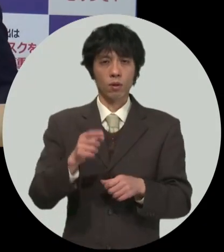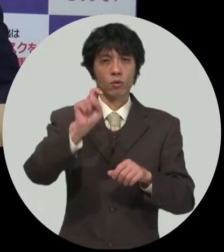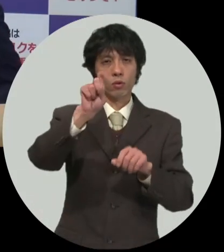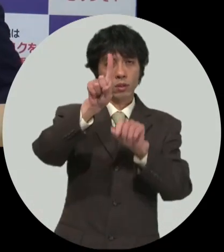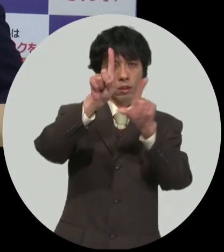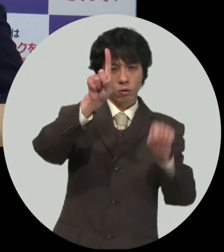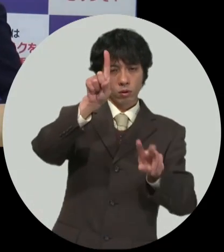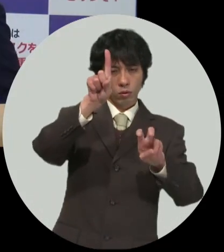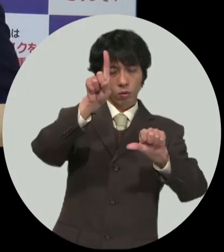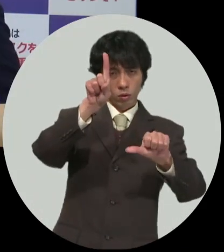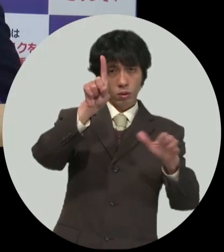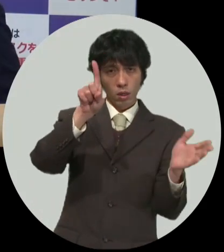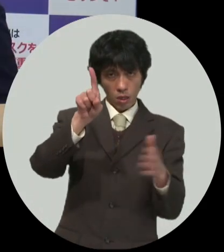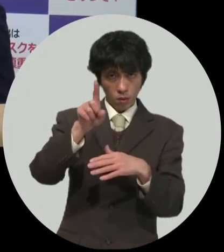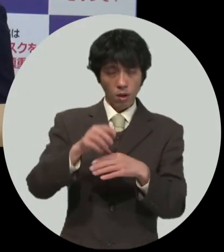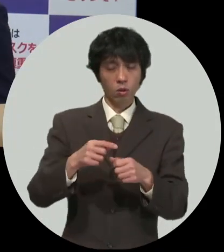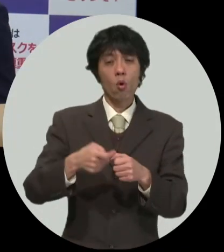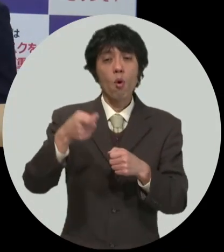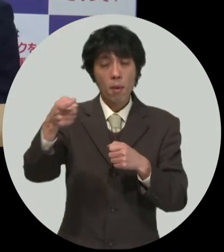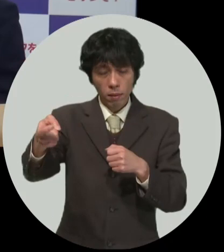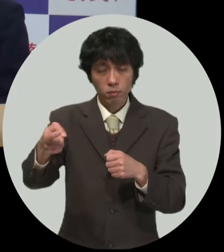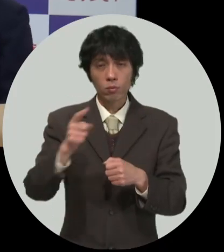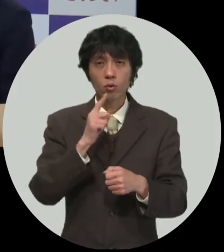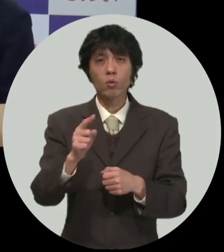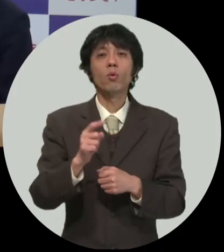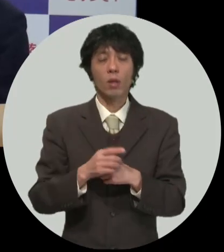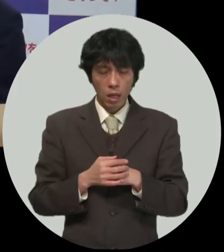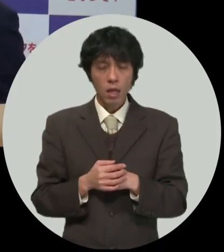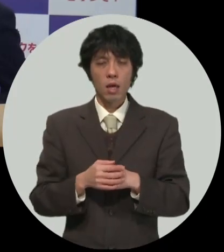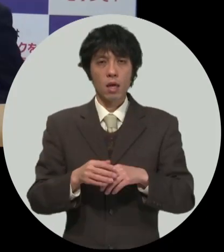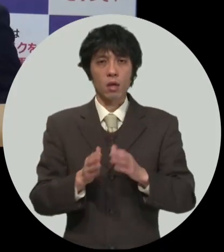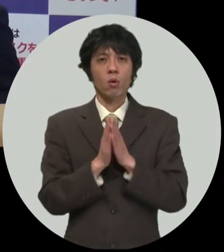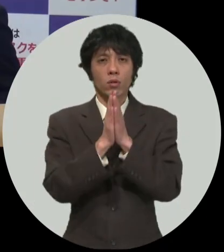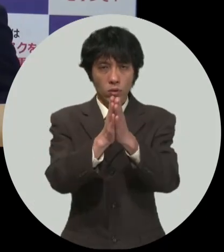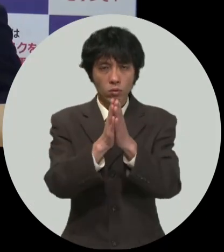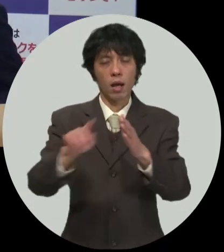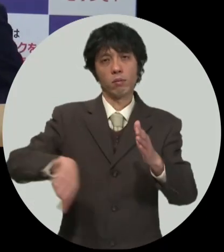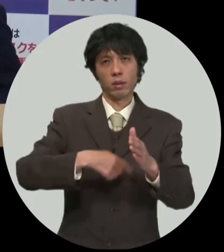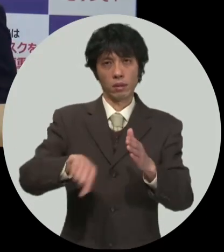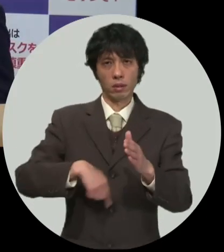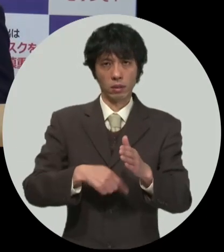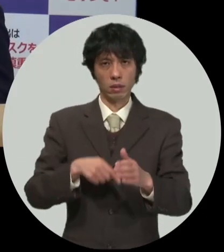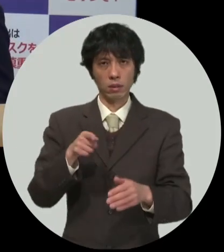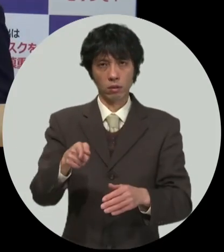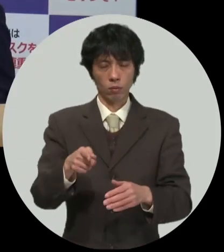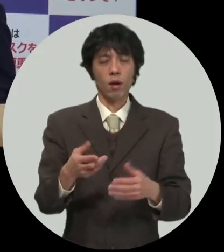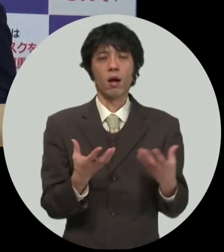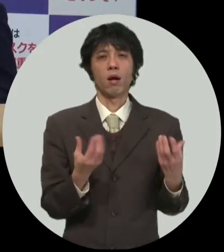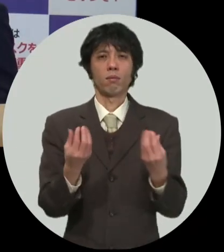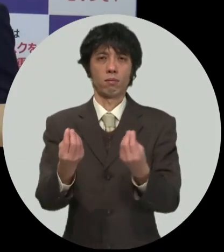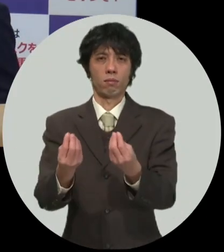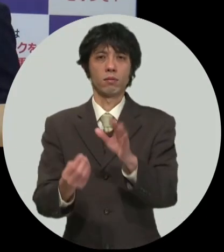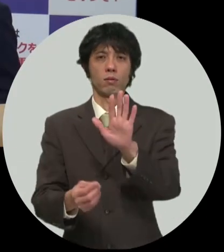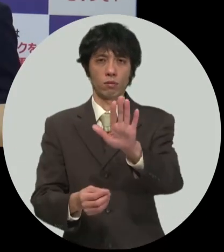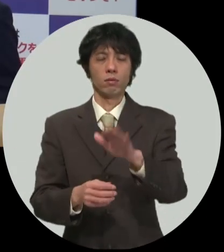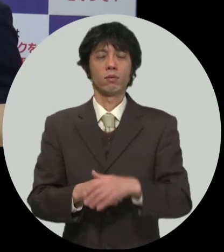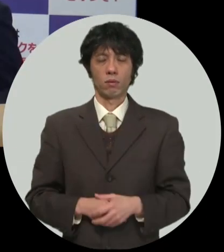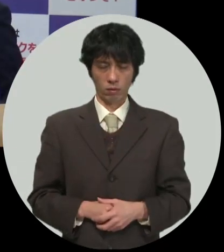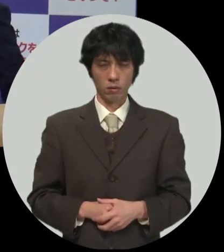から当面の間ということで、要請しております内容、これは同じものでございます。引き続